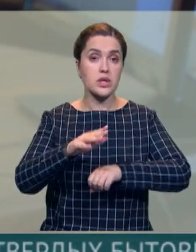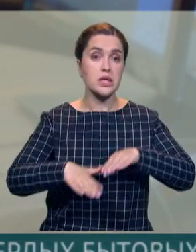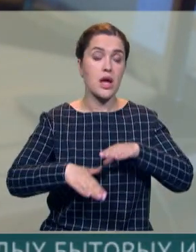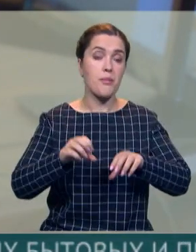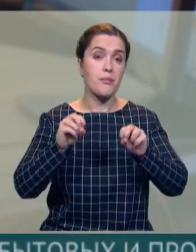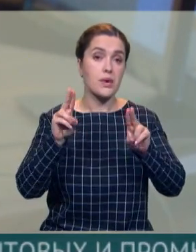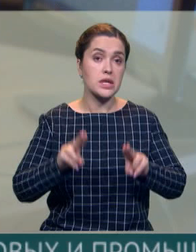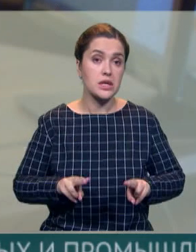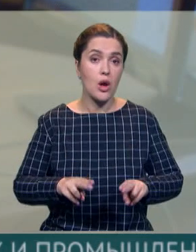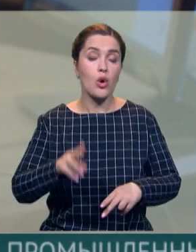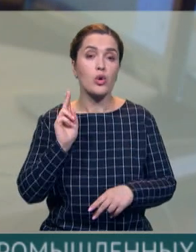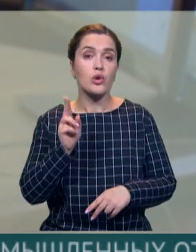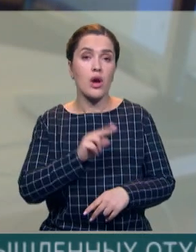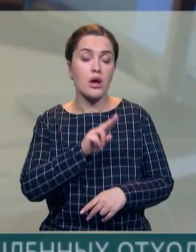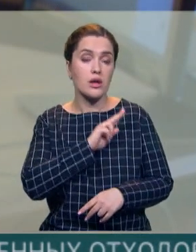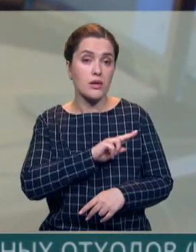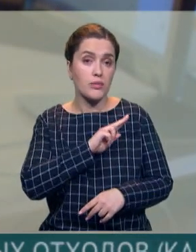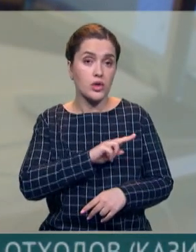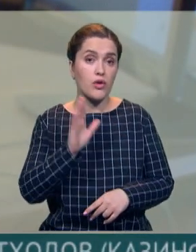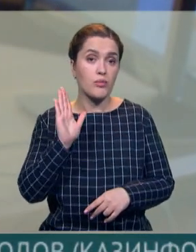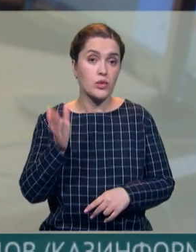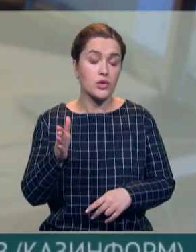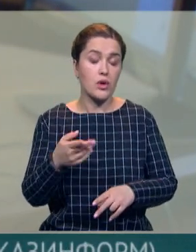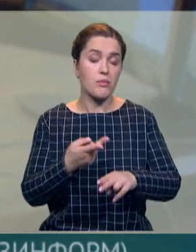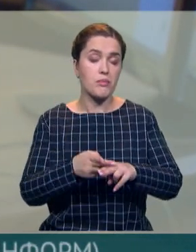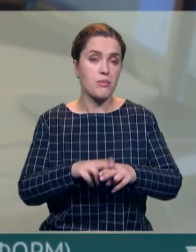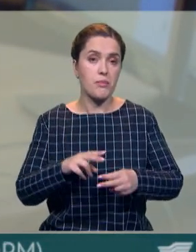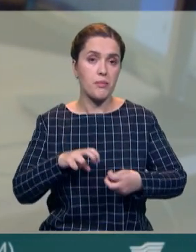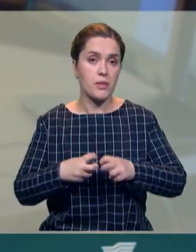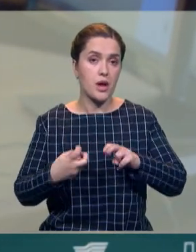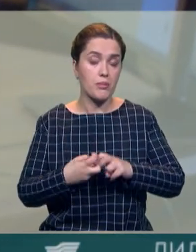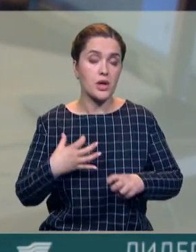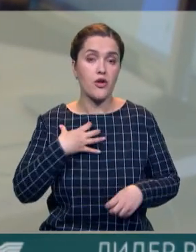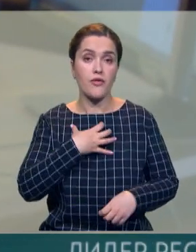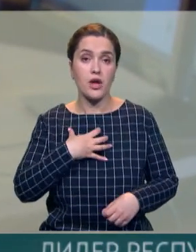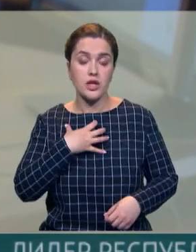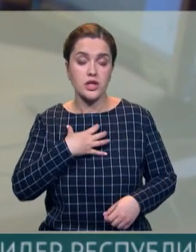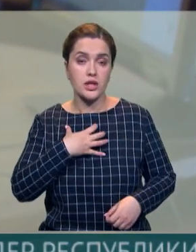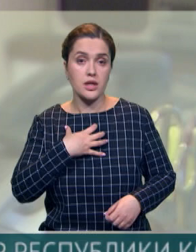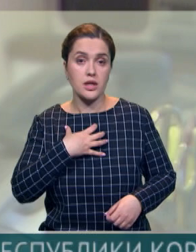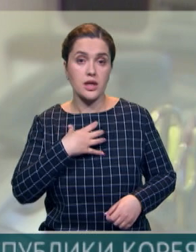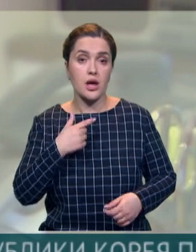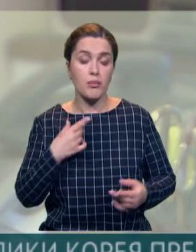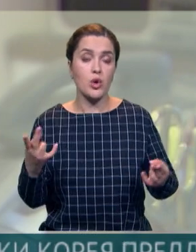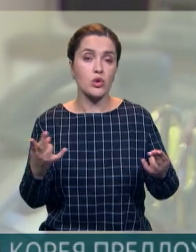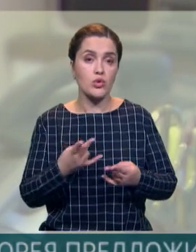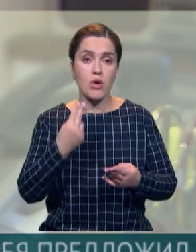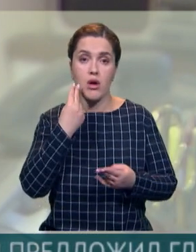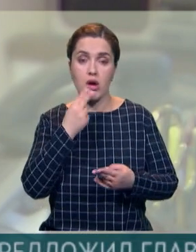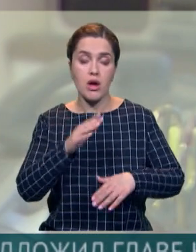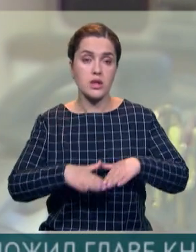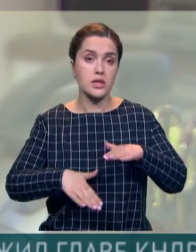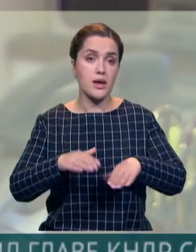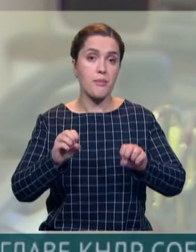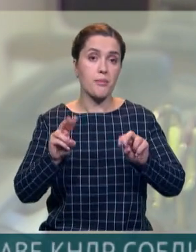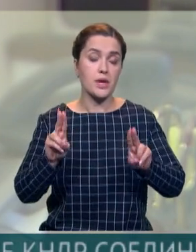том, кто на них будет работать в будущем, это очень важно, потому что нам нужны квалифицированные кадры,